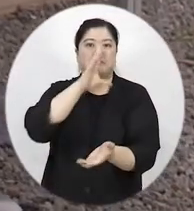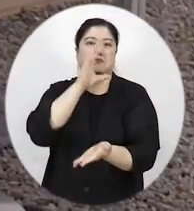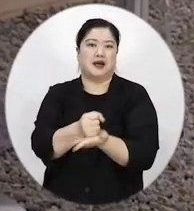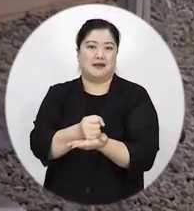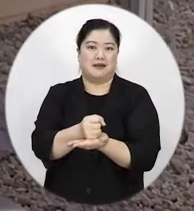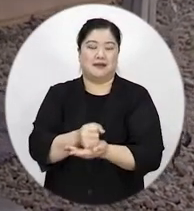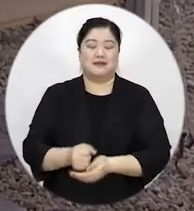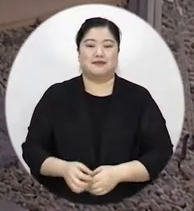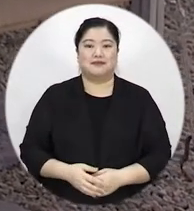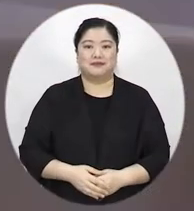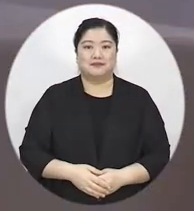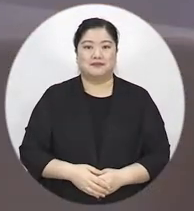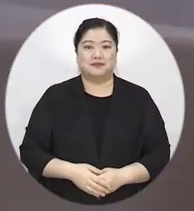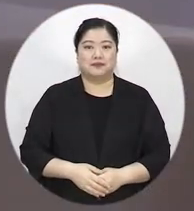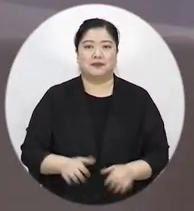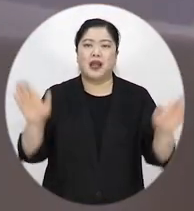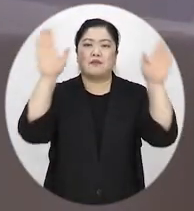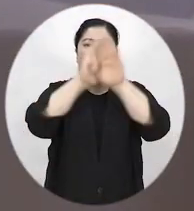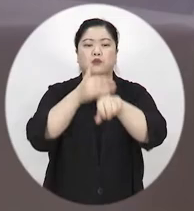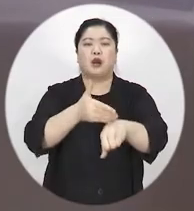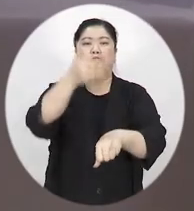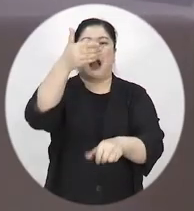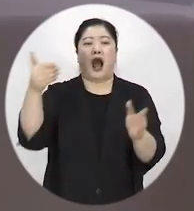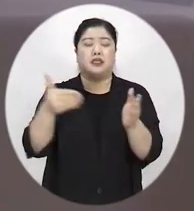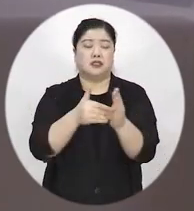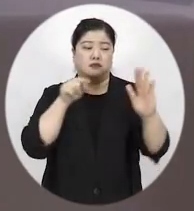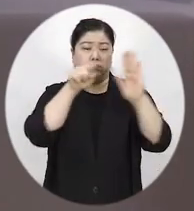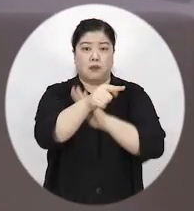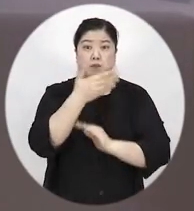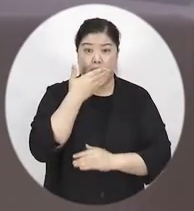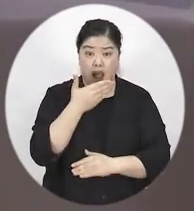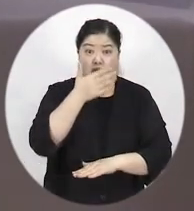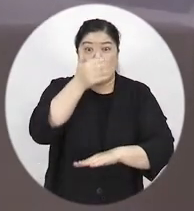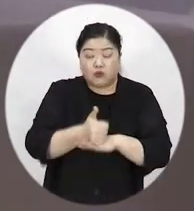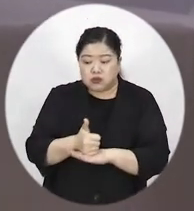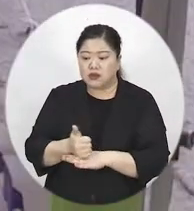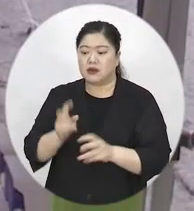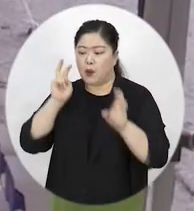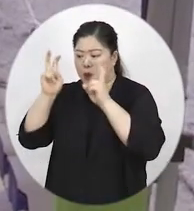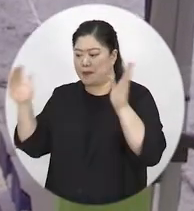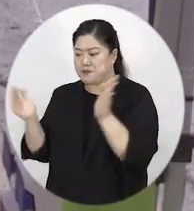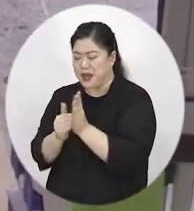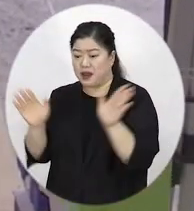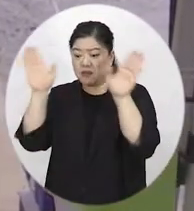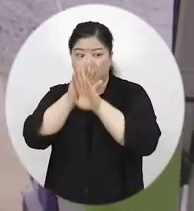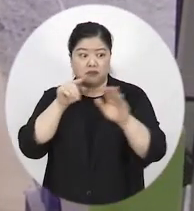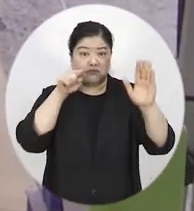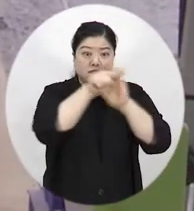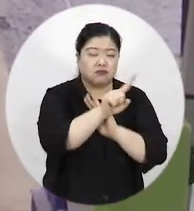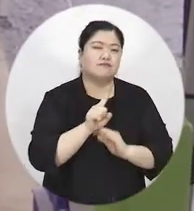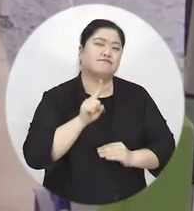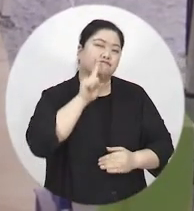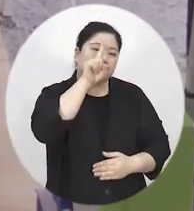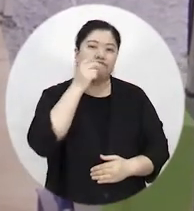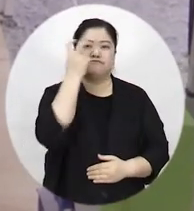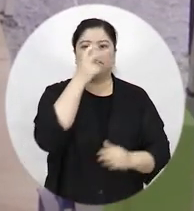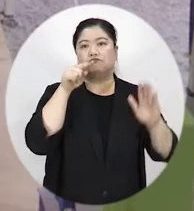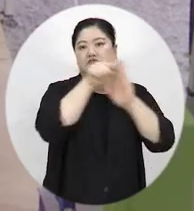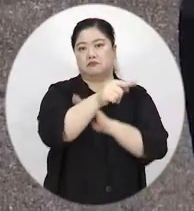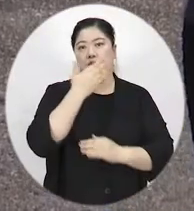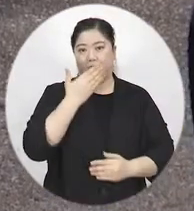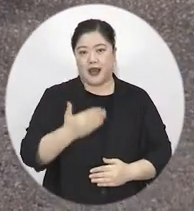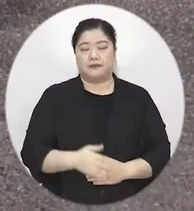접근성도 좋습니다. 특히 이번에는 밤 9시까지 운영돼 직장인들도 퇴근 후 편리하게 검사를 받을 수